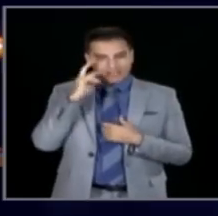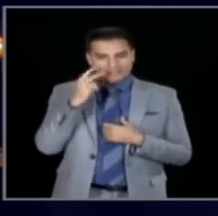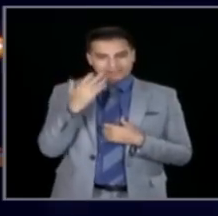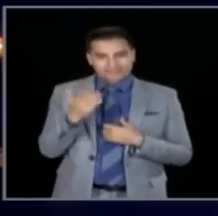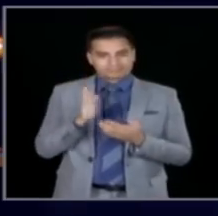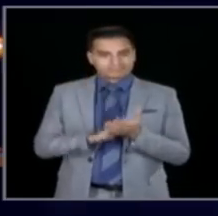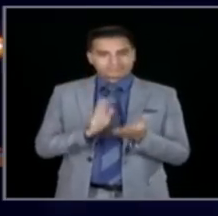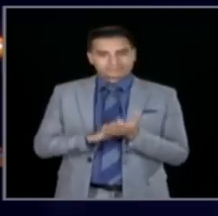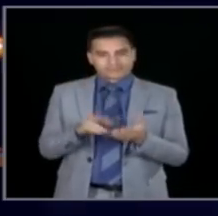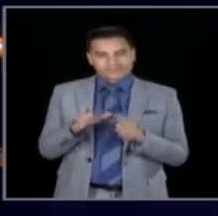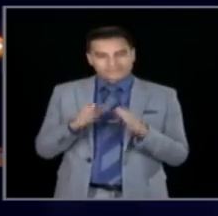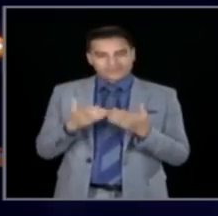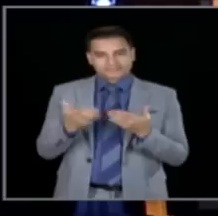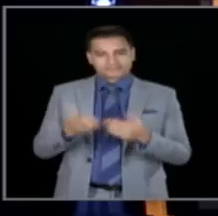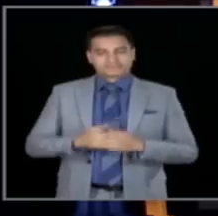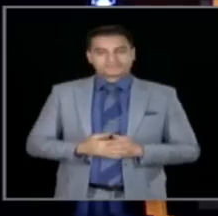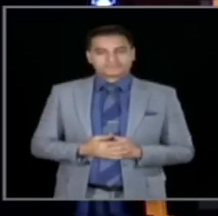الأزرق. تحية كلنا الحوت الأزرق.